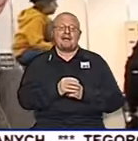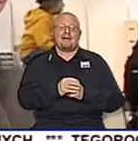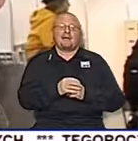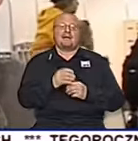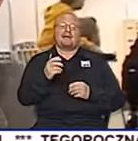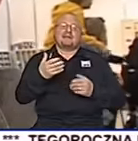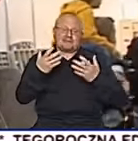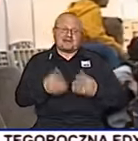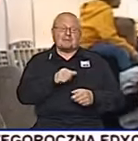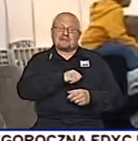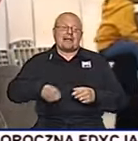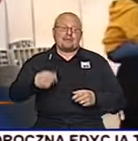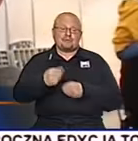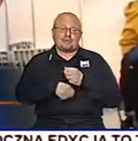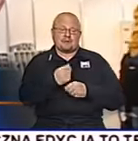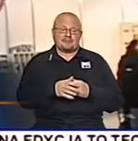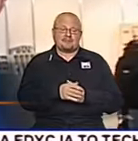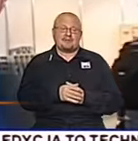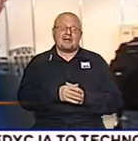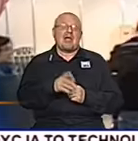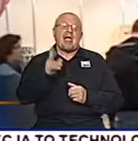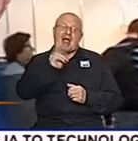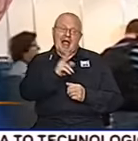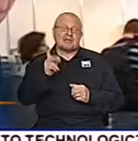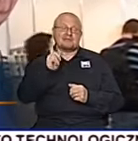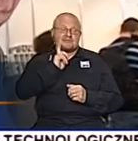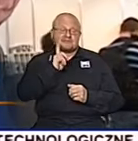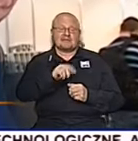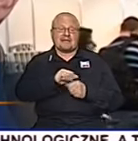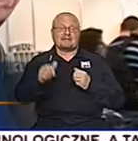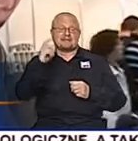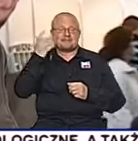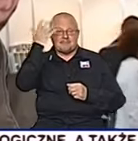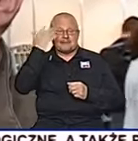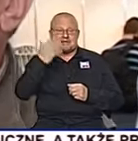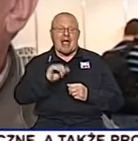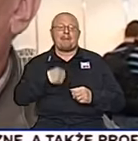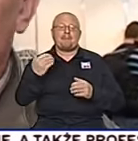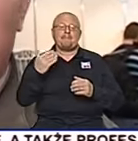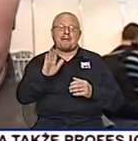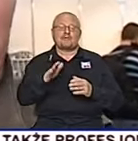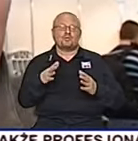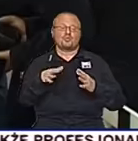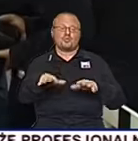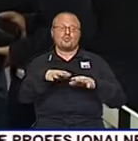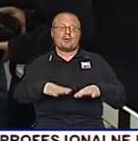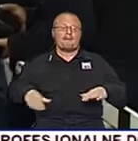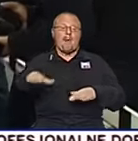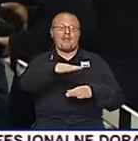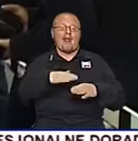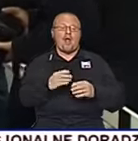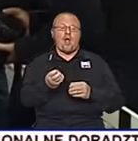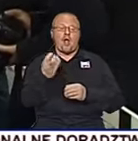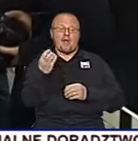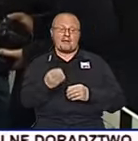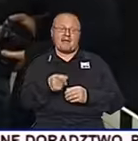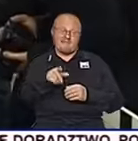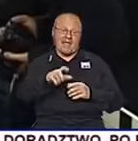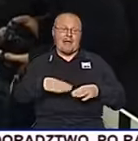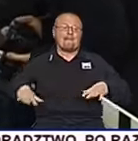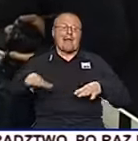wydaje mi się, że każdego faceta jest to właśnie takie marzenie, żeby mieć w domu taki duży, duży model kolejki. Takie makiety kosztują od kilku do